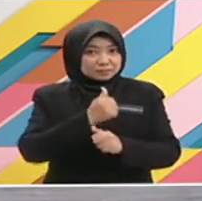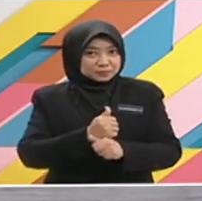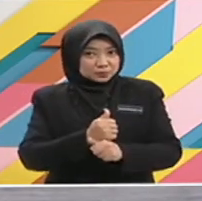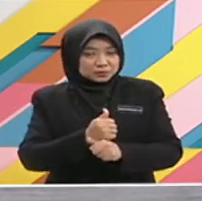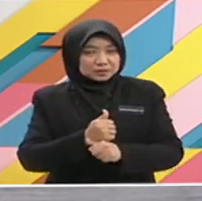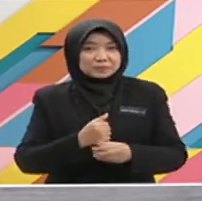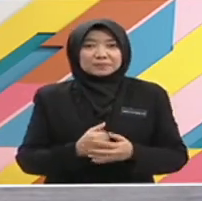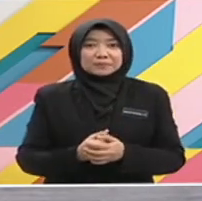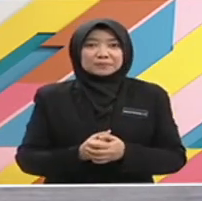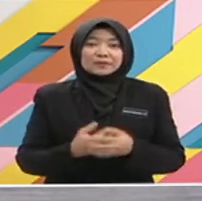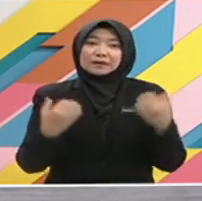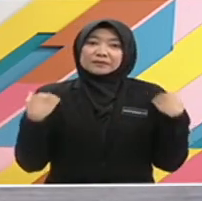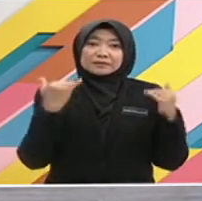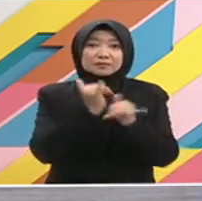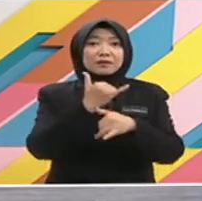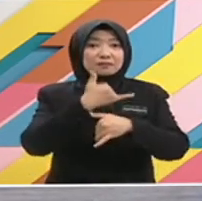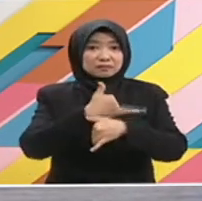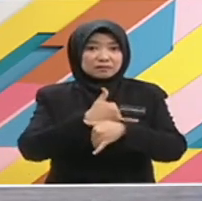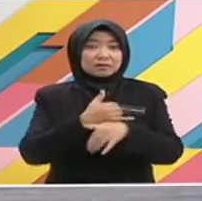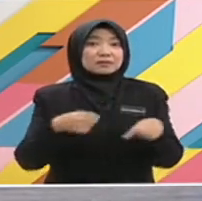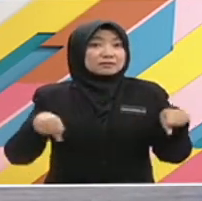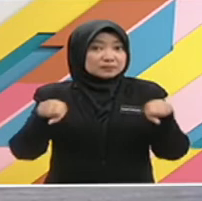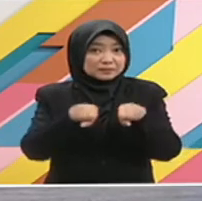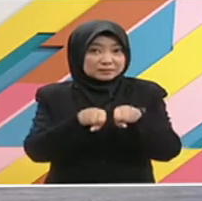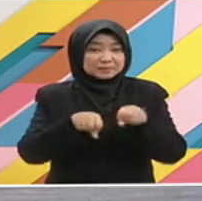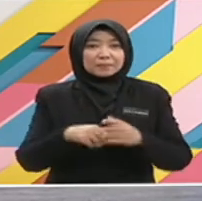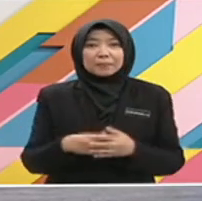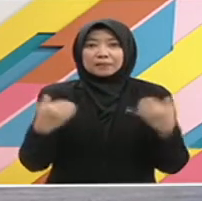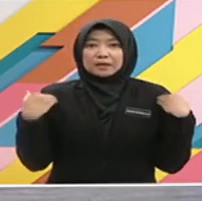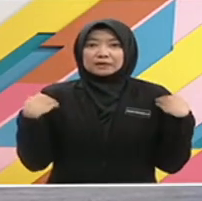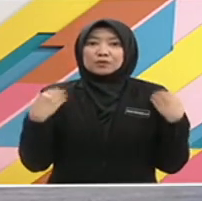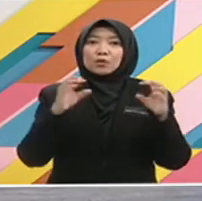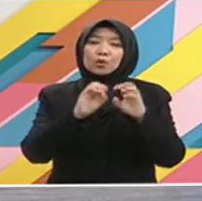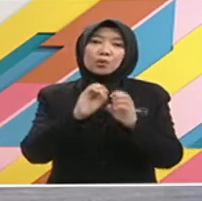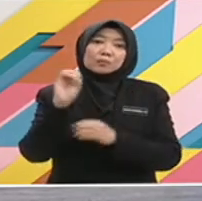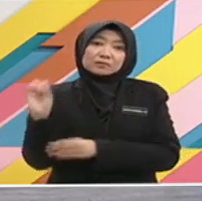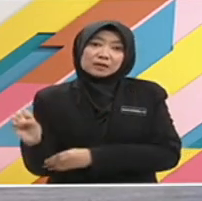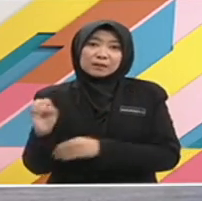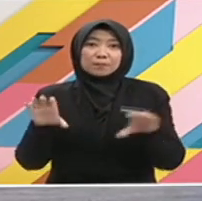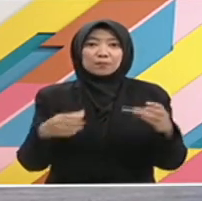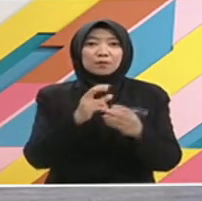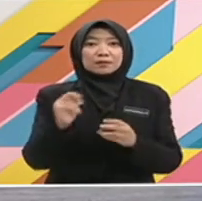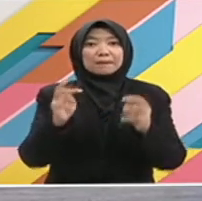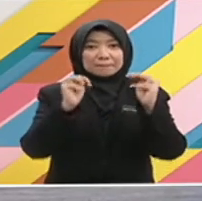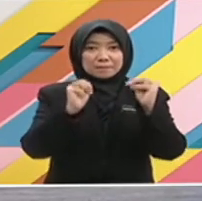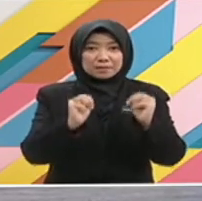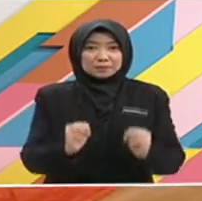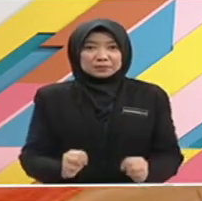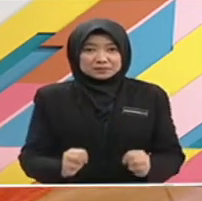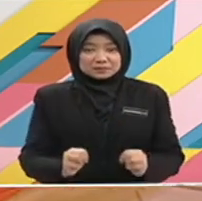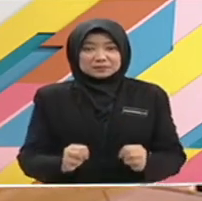ada label karya seni dan di sebelah saya ni objek buatan manusia. Betul tu. Tadi masa